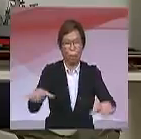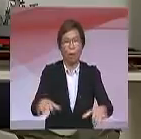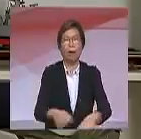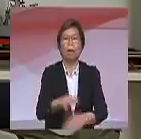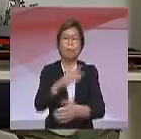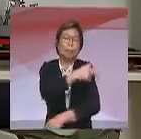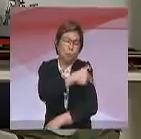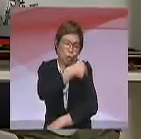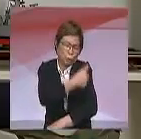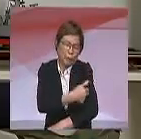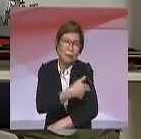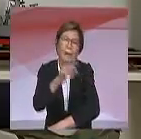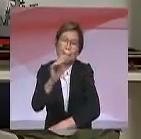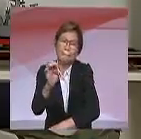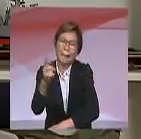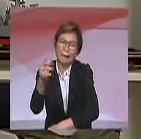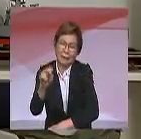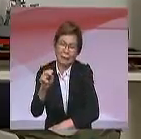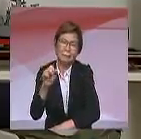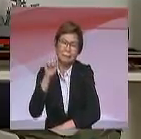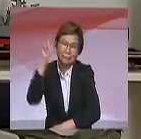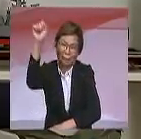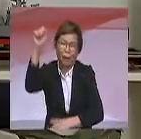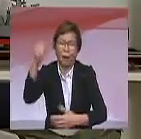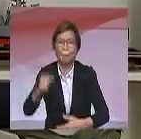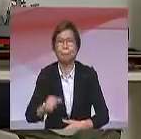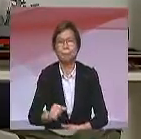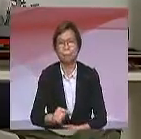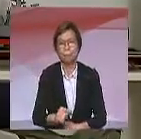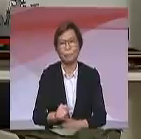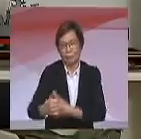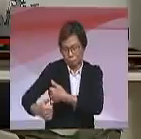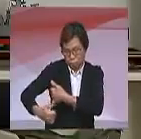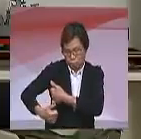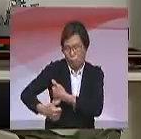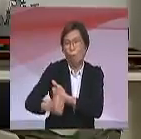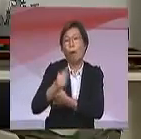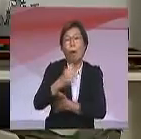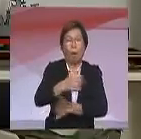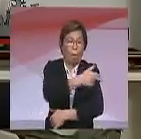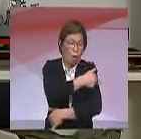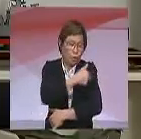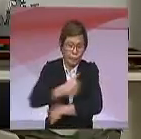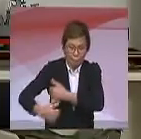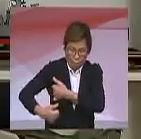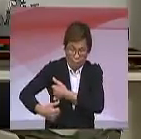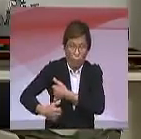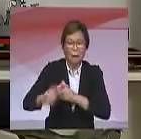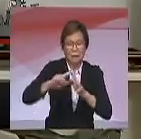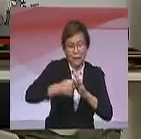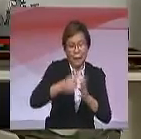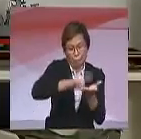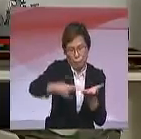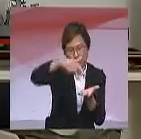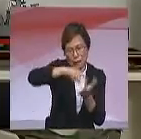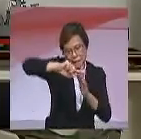Hospital Medan, saya dah umumkan bahawa Hospital Medan Angkatan Tentera Malaysia akan mula beroperasi pada